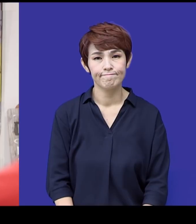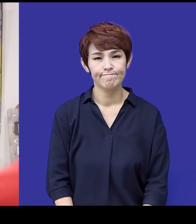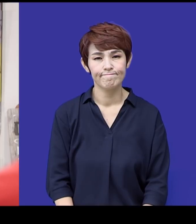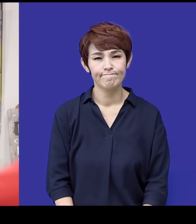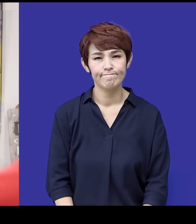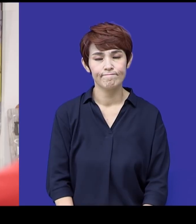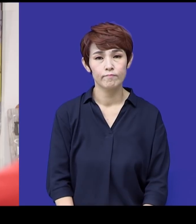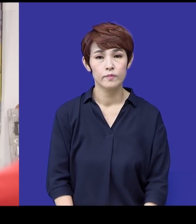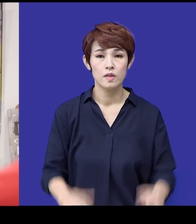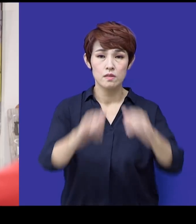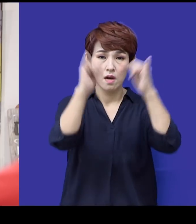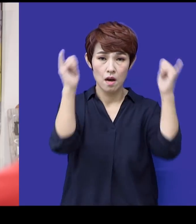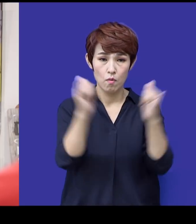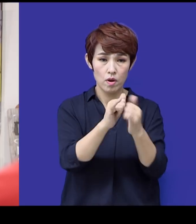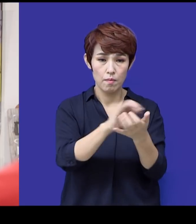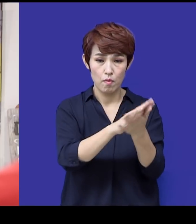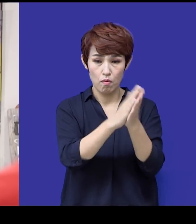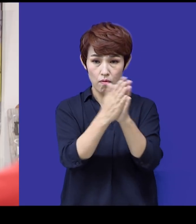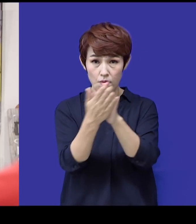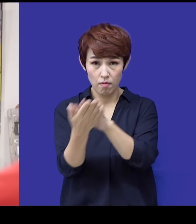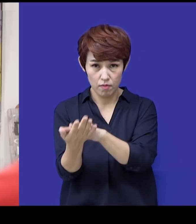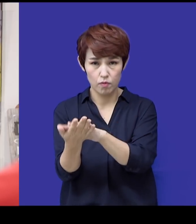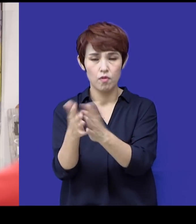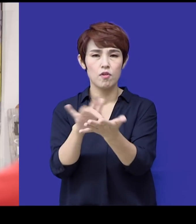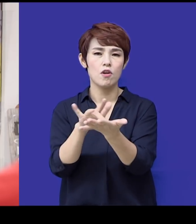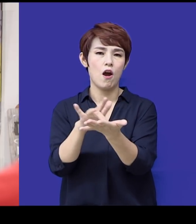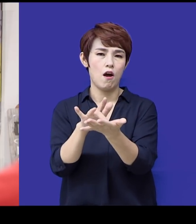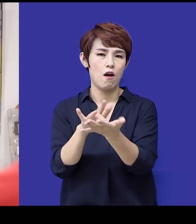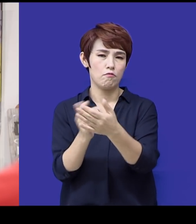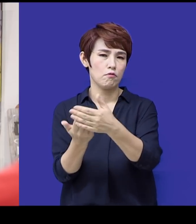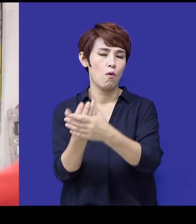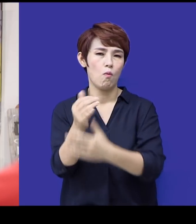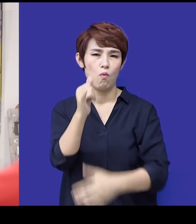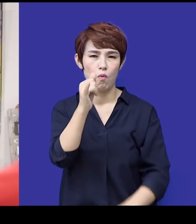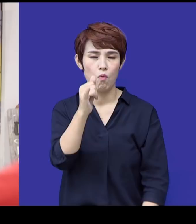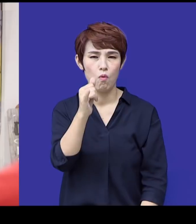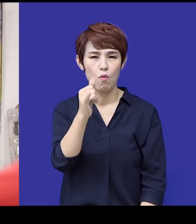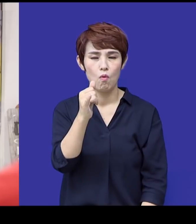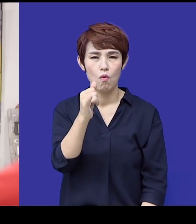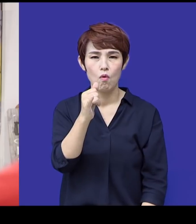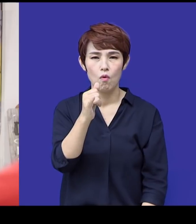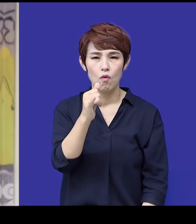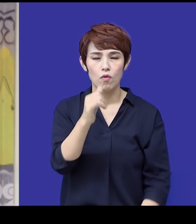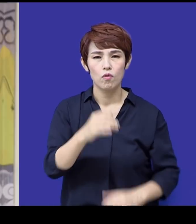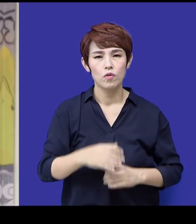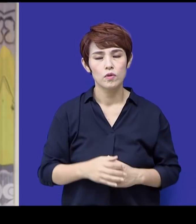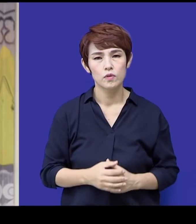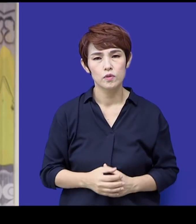사회가 좋아지면서 약도 좋아지고 그 살기가 좀 좋아지니까 이제